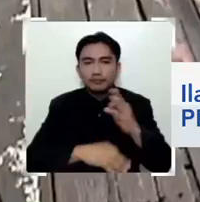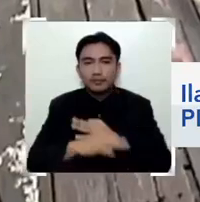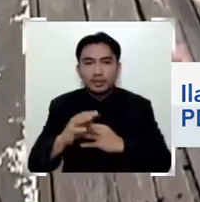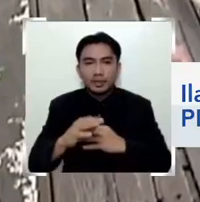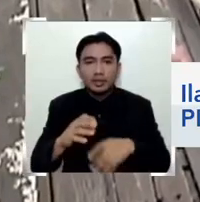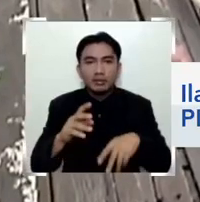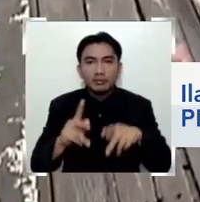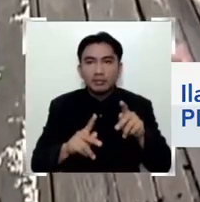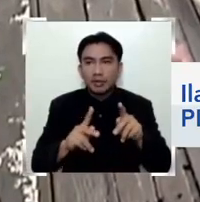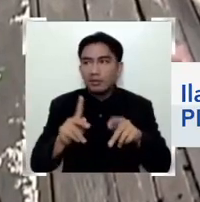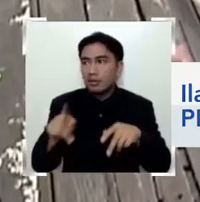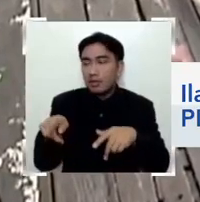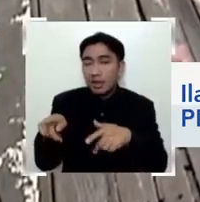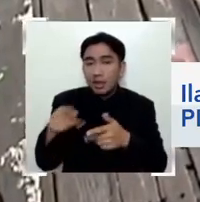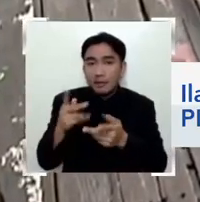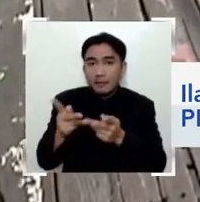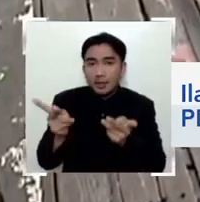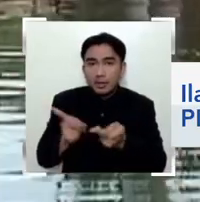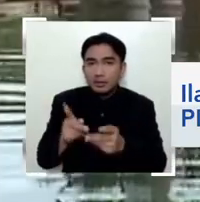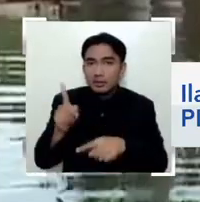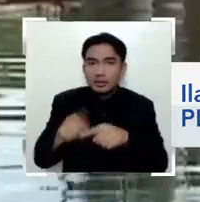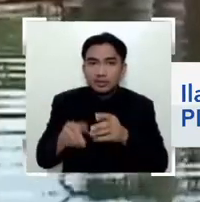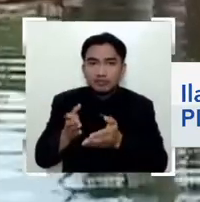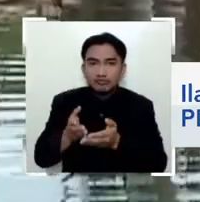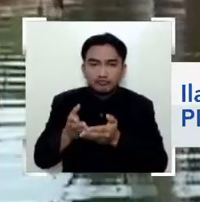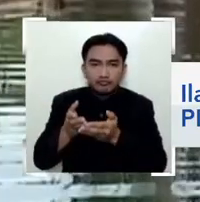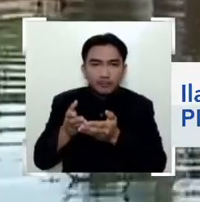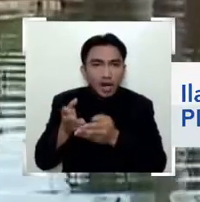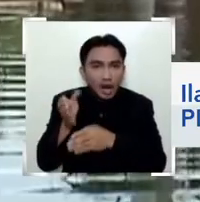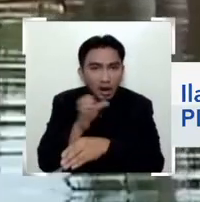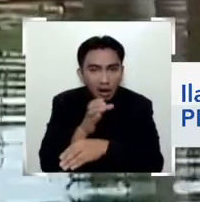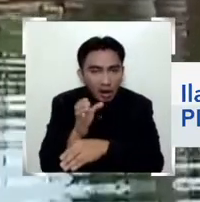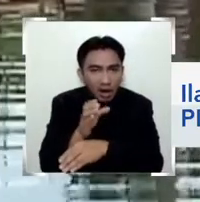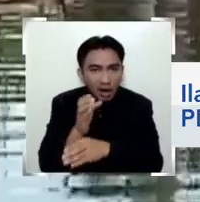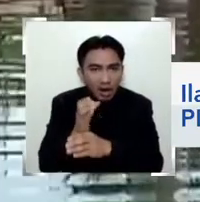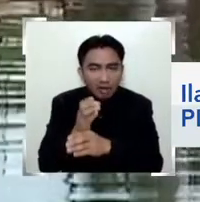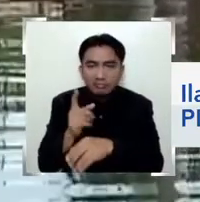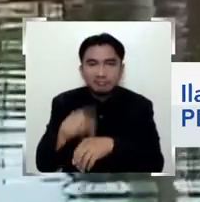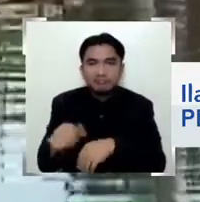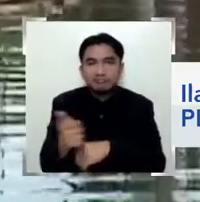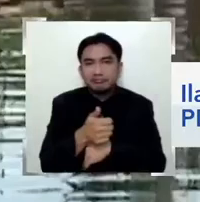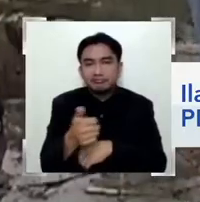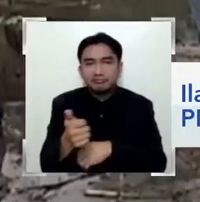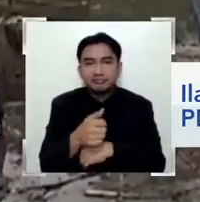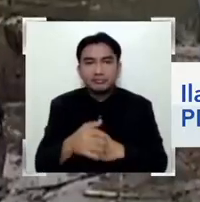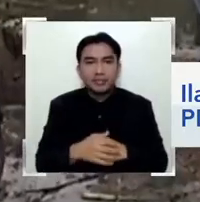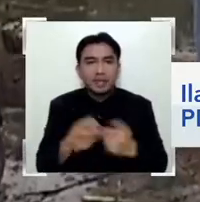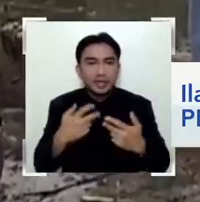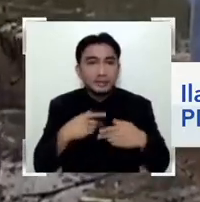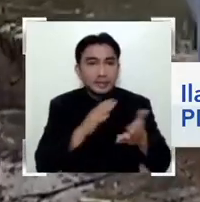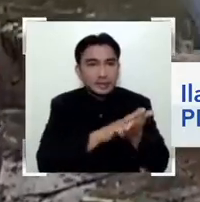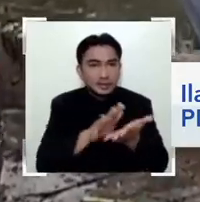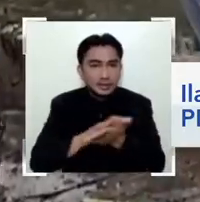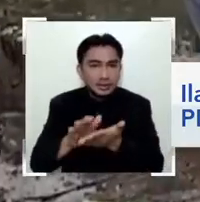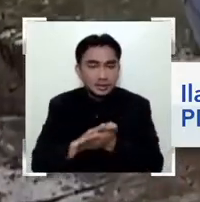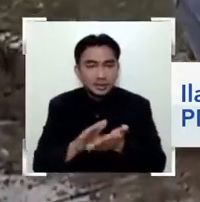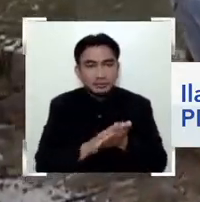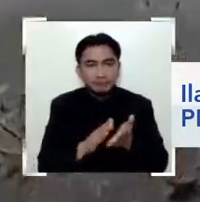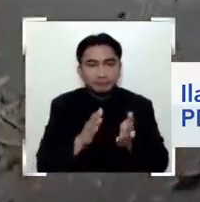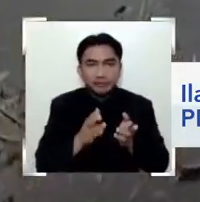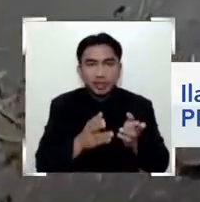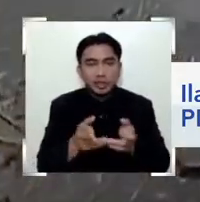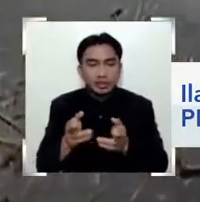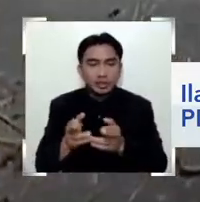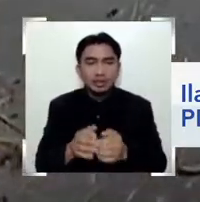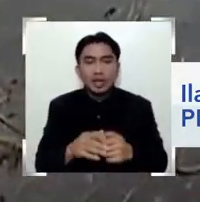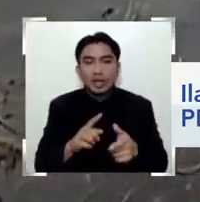sasakyan. Dilinis naman ang mga kawani ng City Engineering Office ang mga creek. Inalis nila ang mga nakabarang